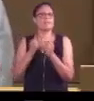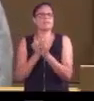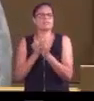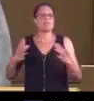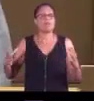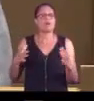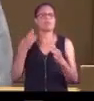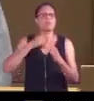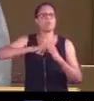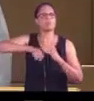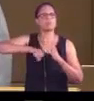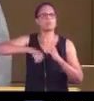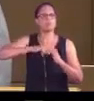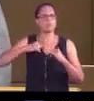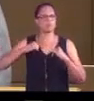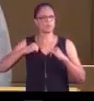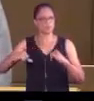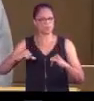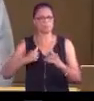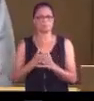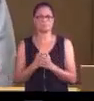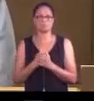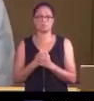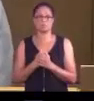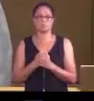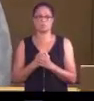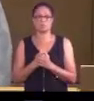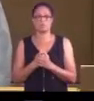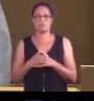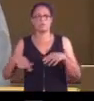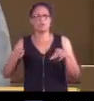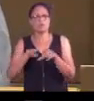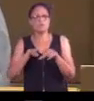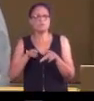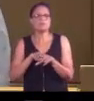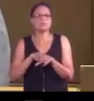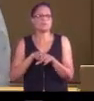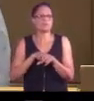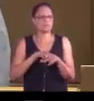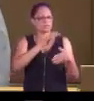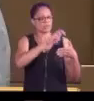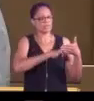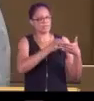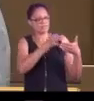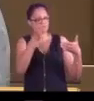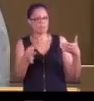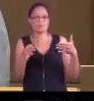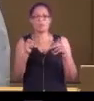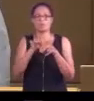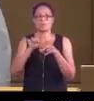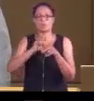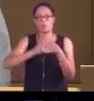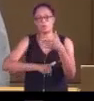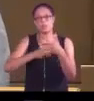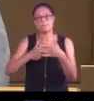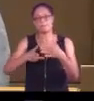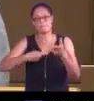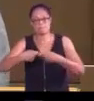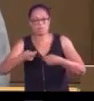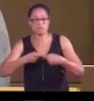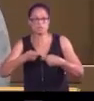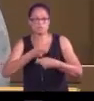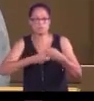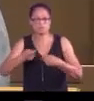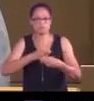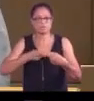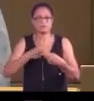territoire. Le rapport dit ensuite qu'on a lancé un contrat de marché sous